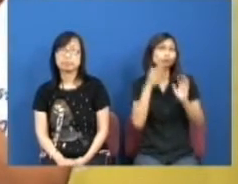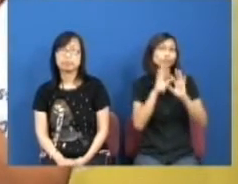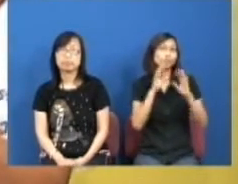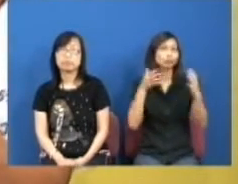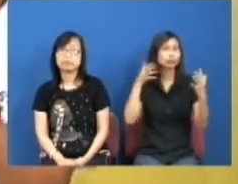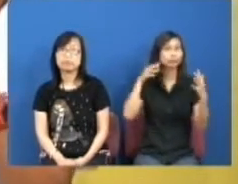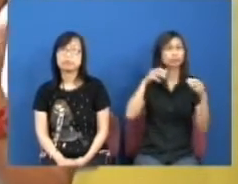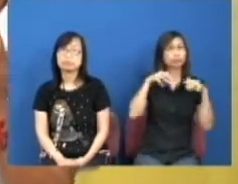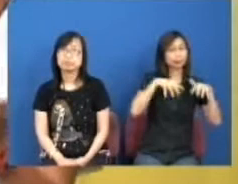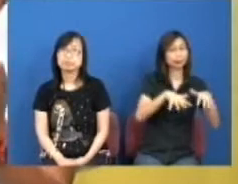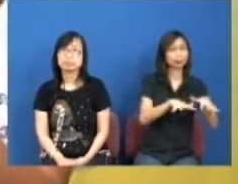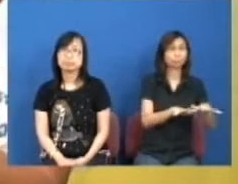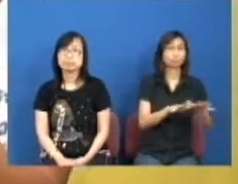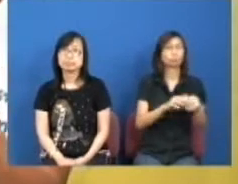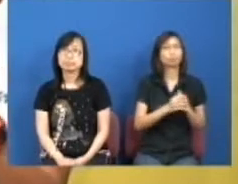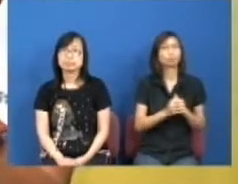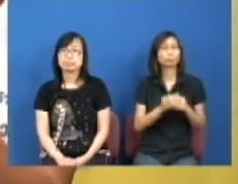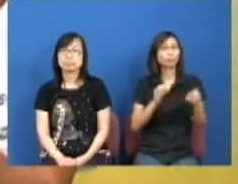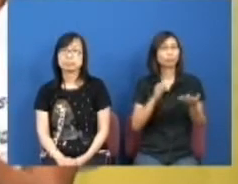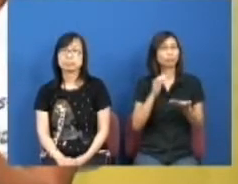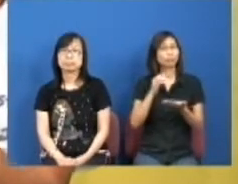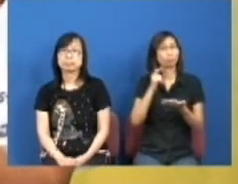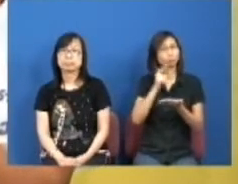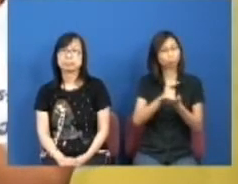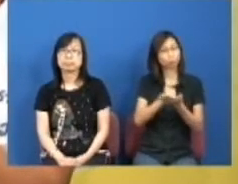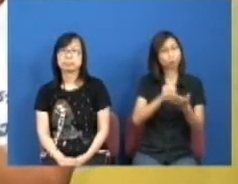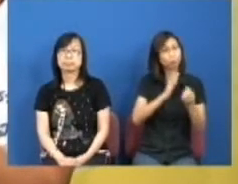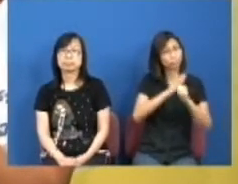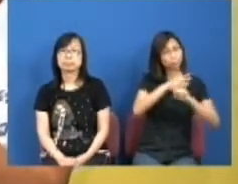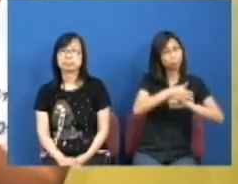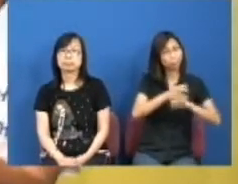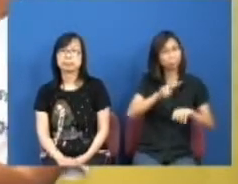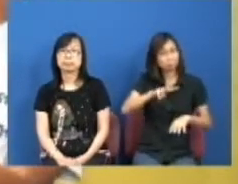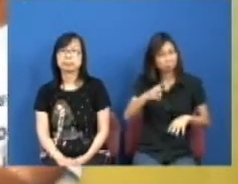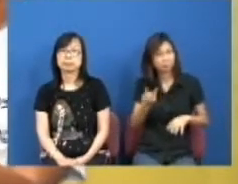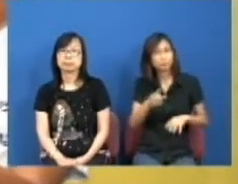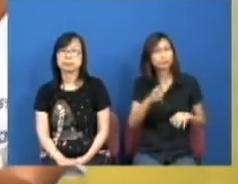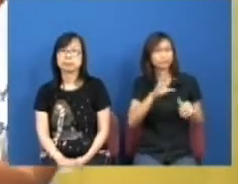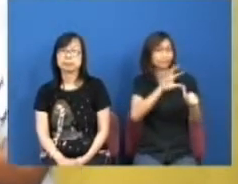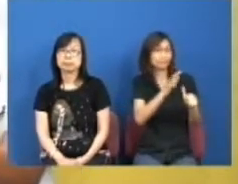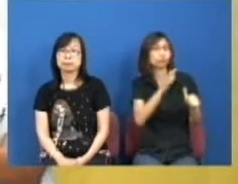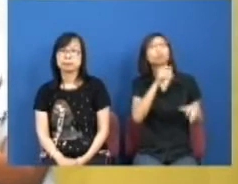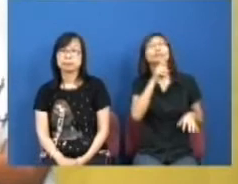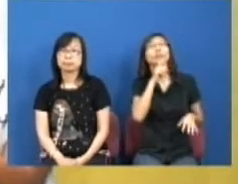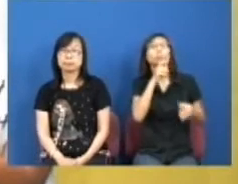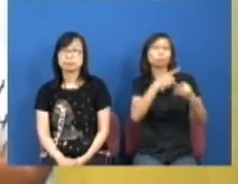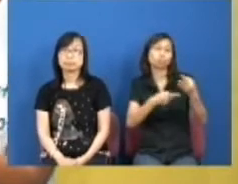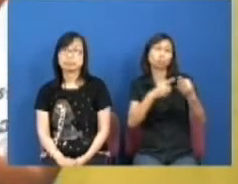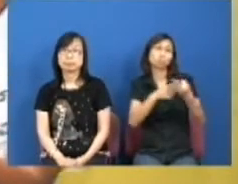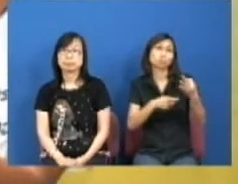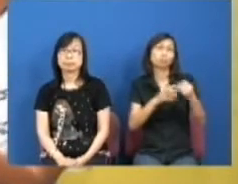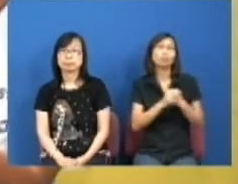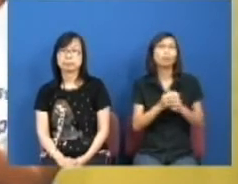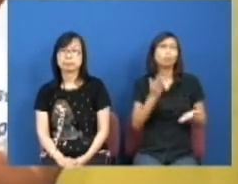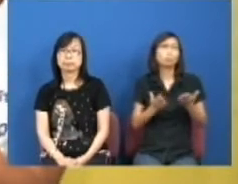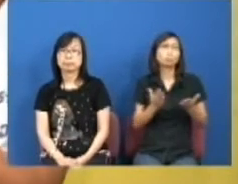響即係主流社會裏邊慢慢形成到一啲即係影響，即係我講到陳一樂啊，甚至琴日